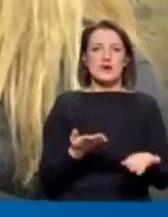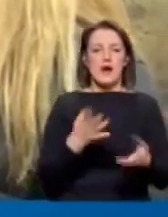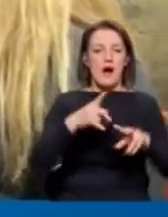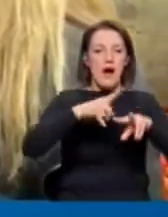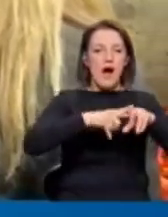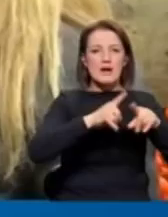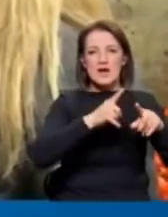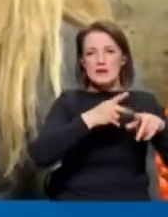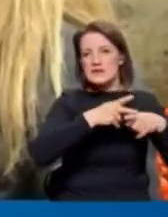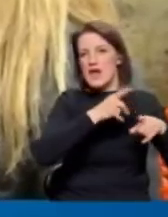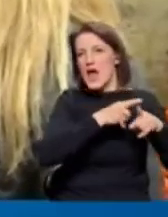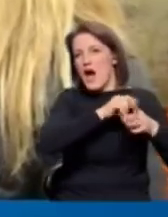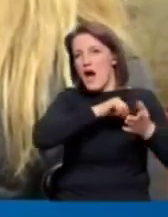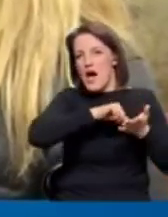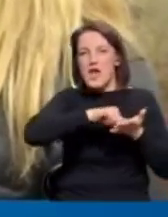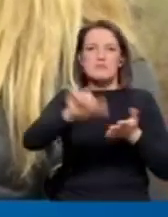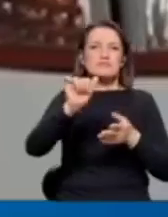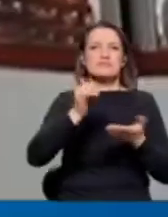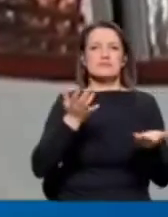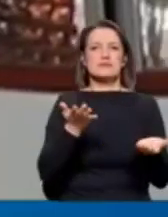A'dan Z'ye